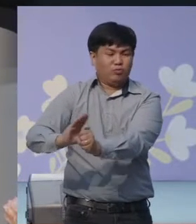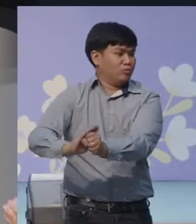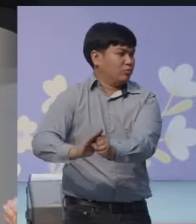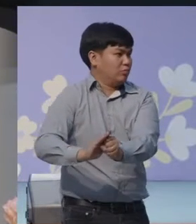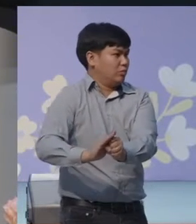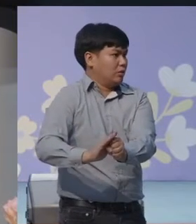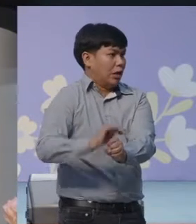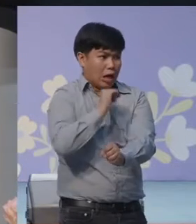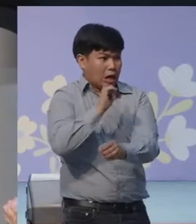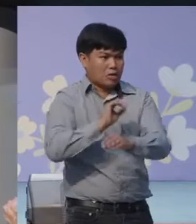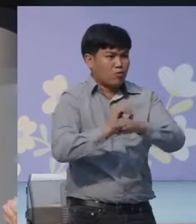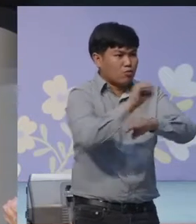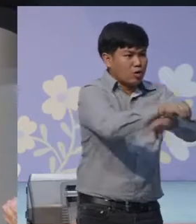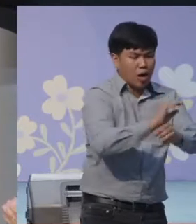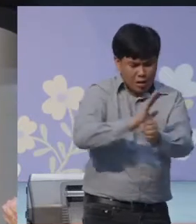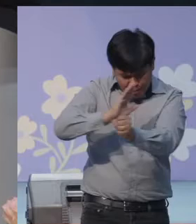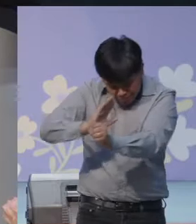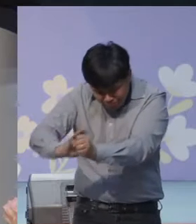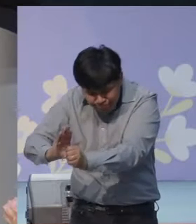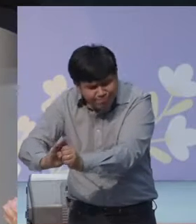kung halimbawa, isang portion lang,